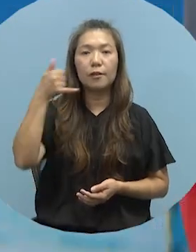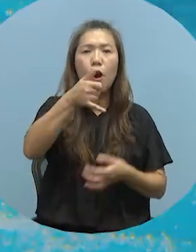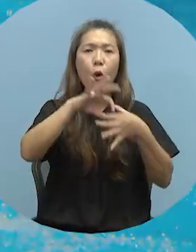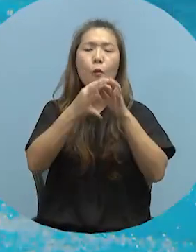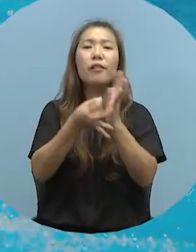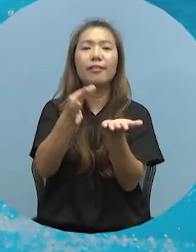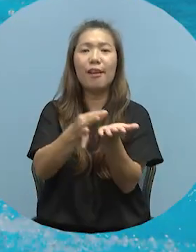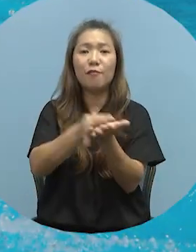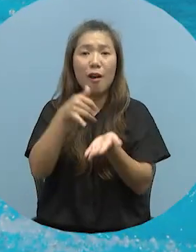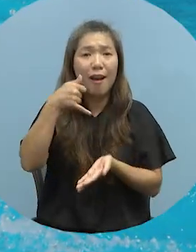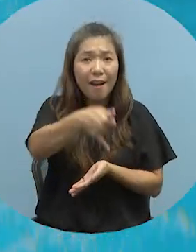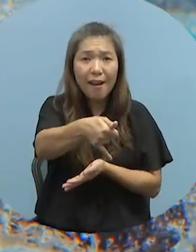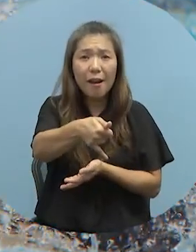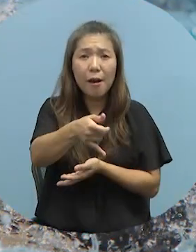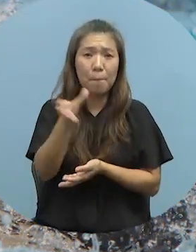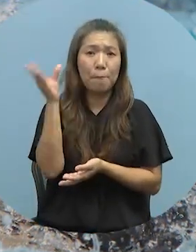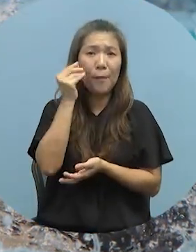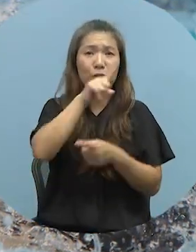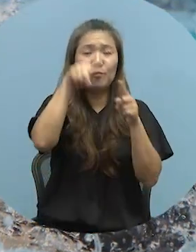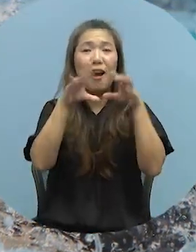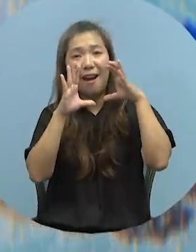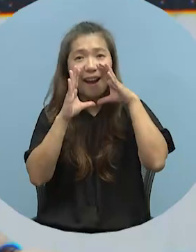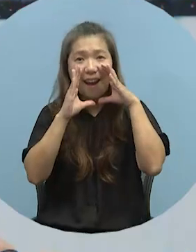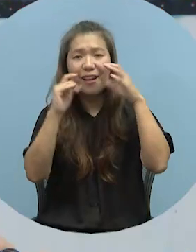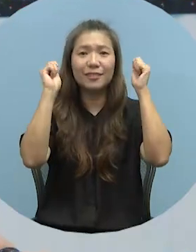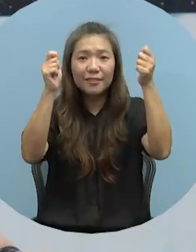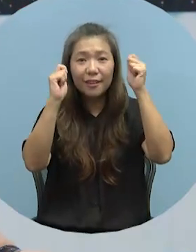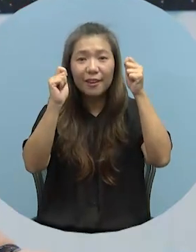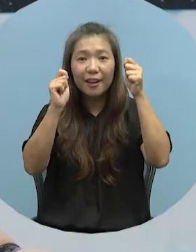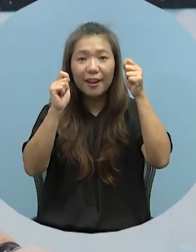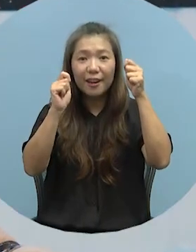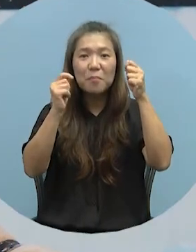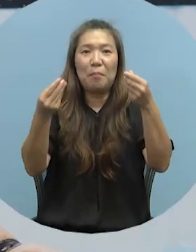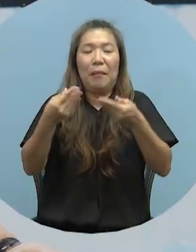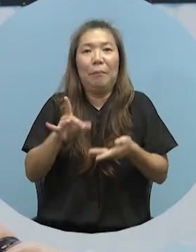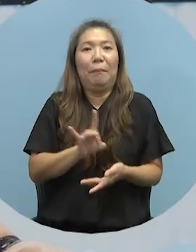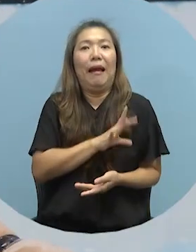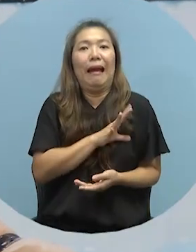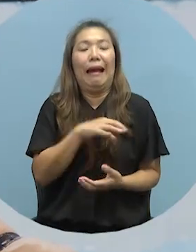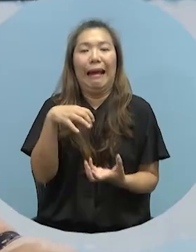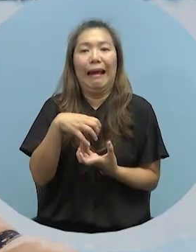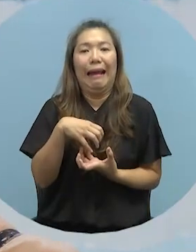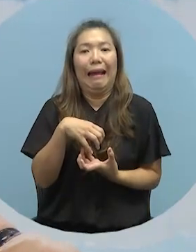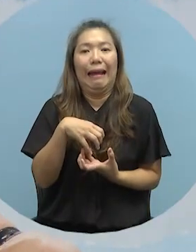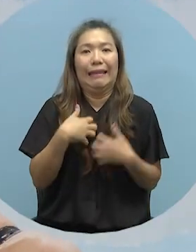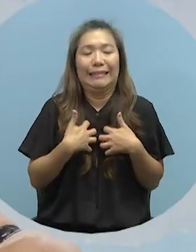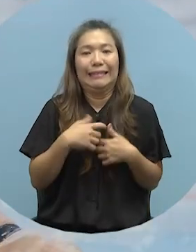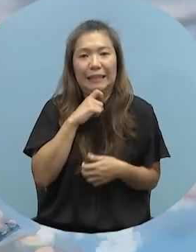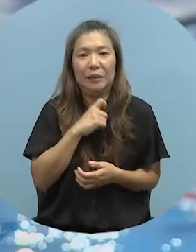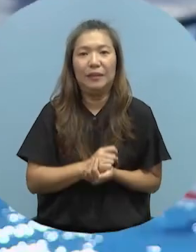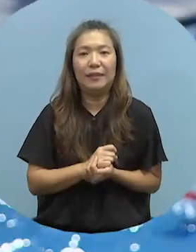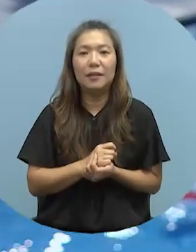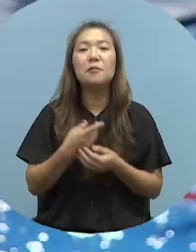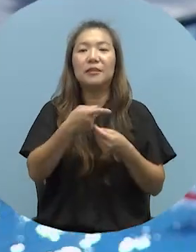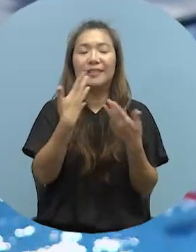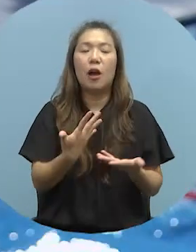去到奧運的場地走出去那一下，聽到咁多人喺度即係嗌啊打氣咁樣，其實都會即係好自然咁樣緊張。咁呢